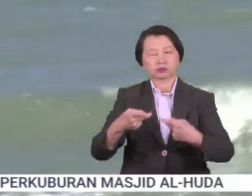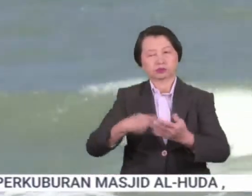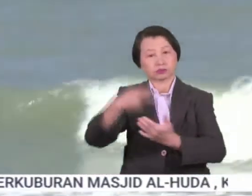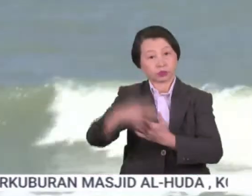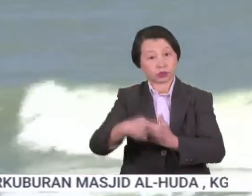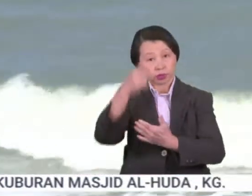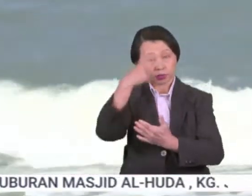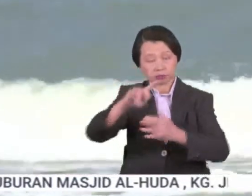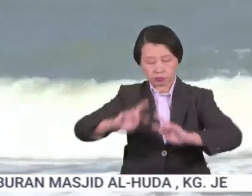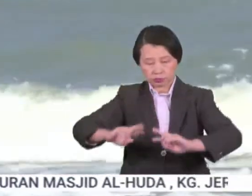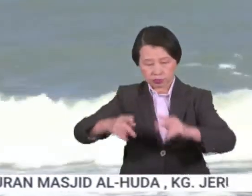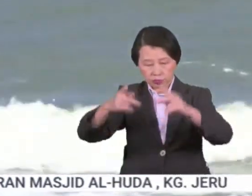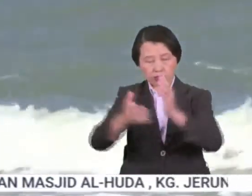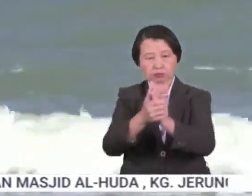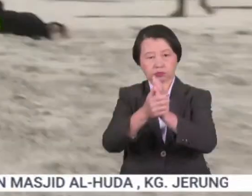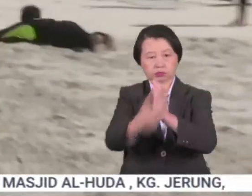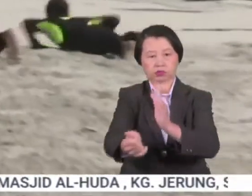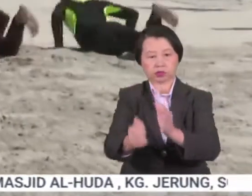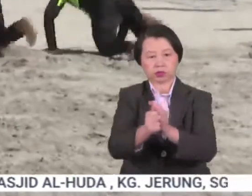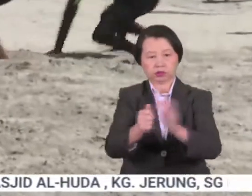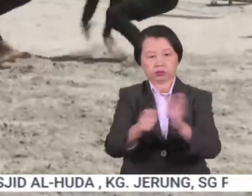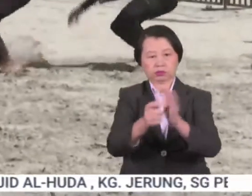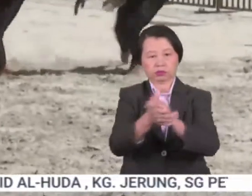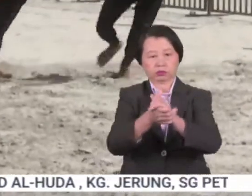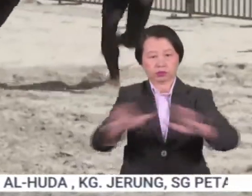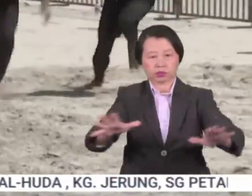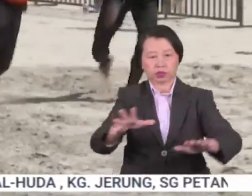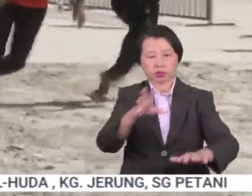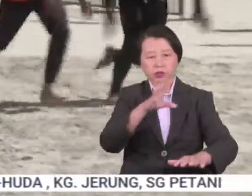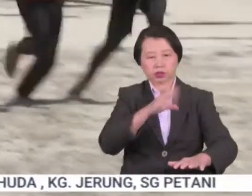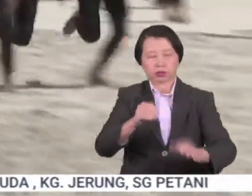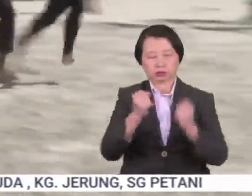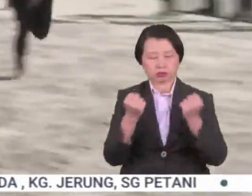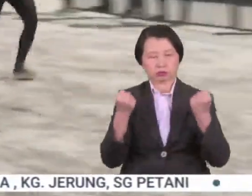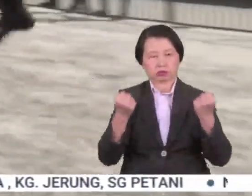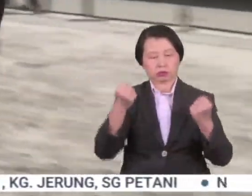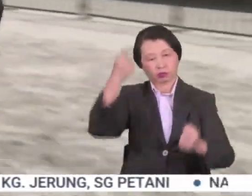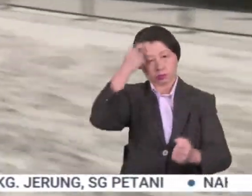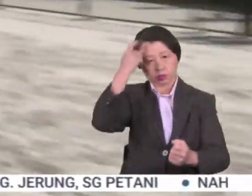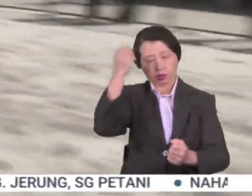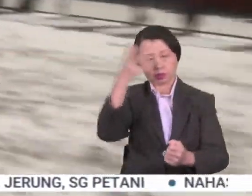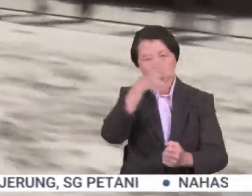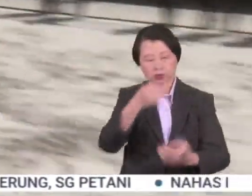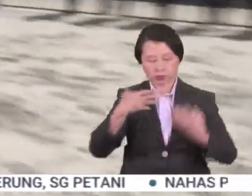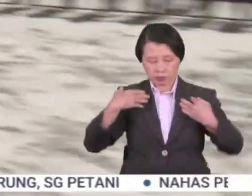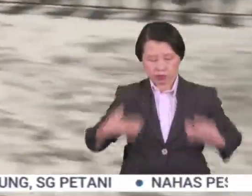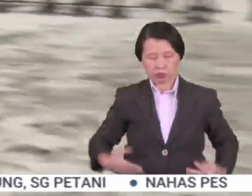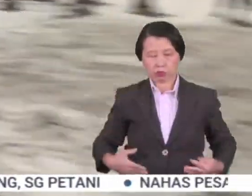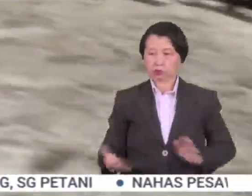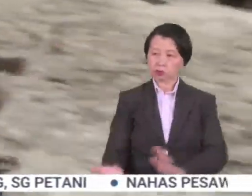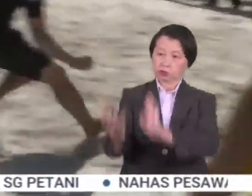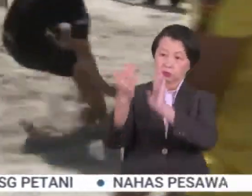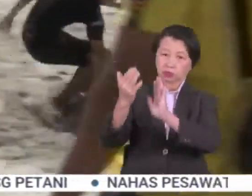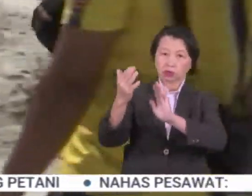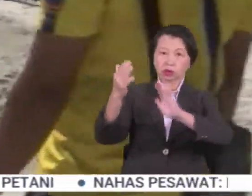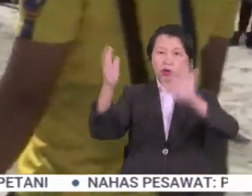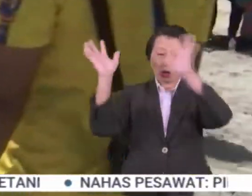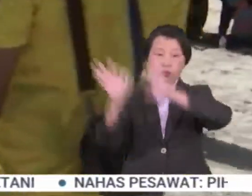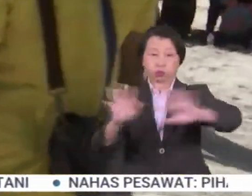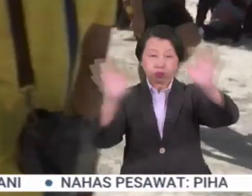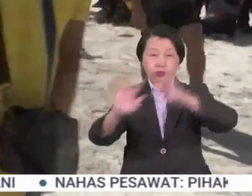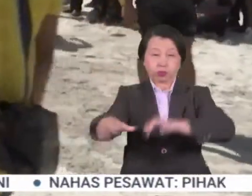Kedah atkan kemahiran penyelamatan juga kecergasan mental dan fizikal menghadapi monsun